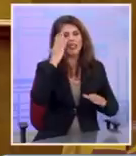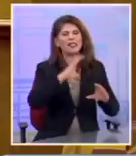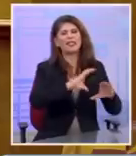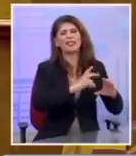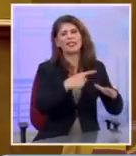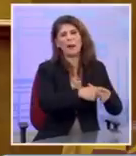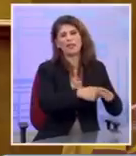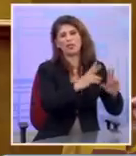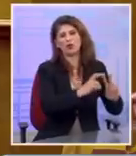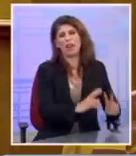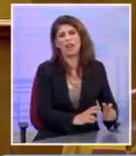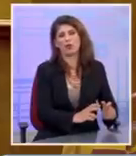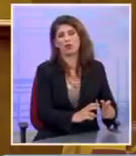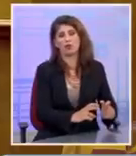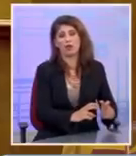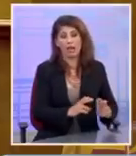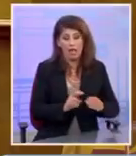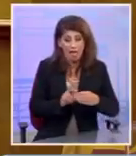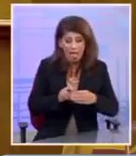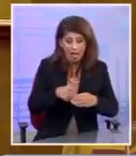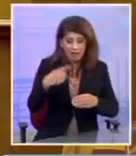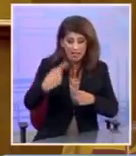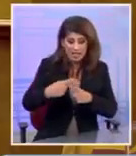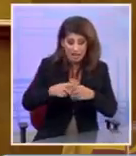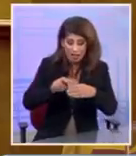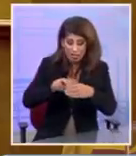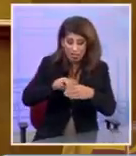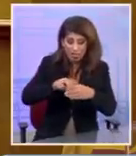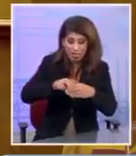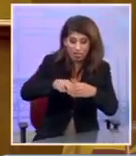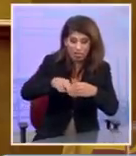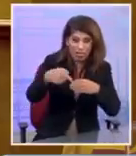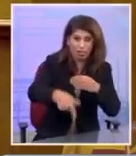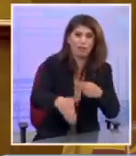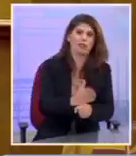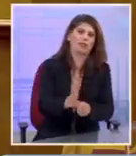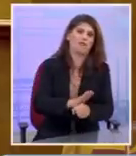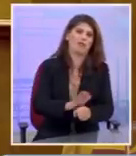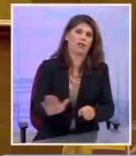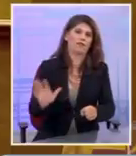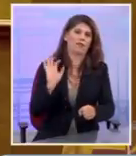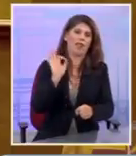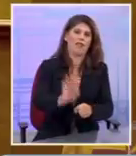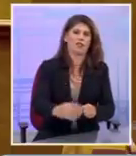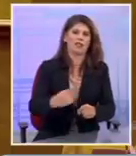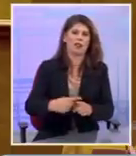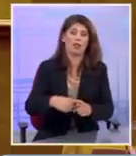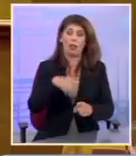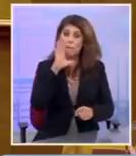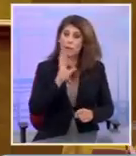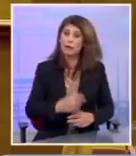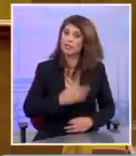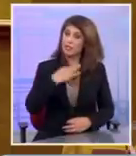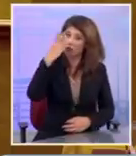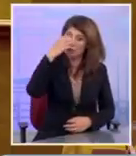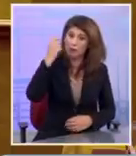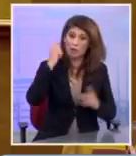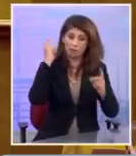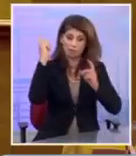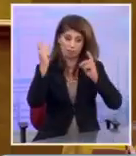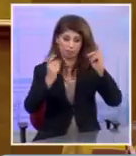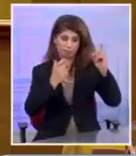τη χώρα στην άκρη του γκρεμού, στο χείλος της καταστροφής. Πραγματικά, κύριε Τσίπρα,